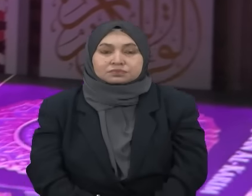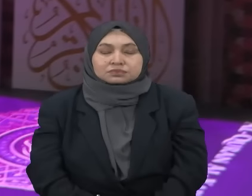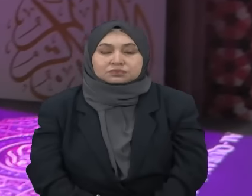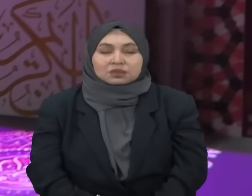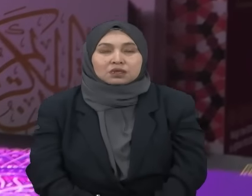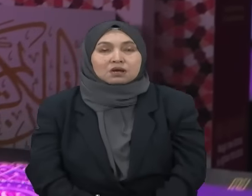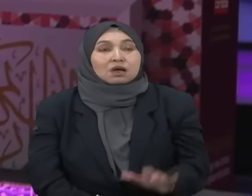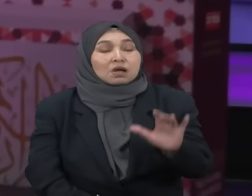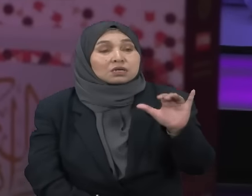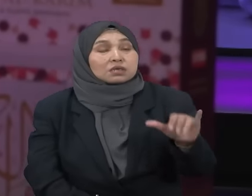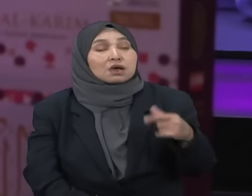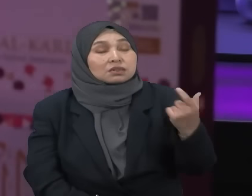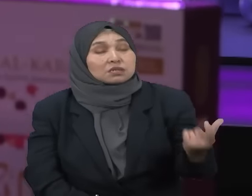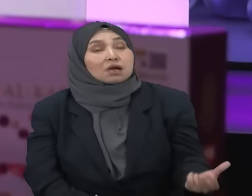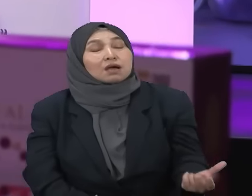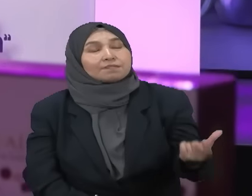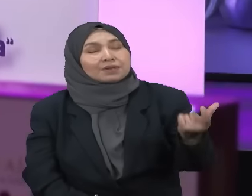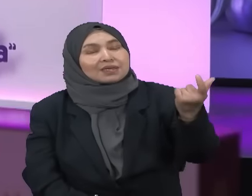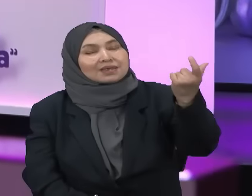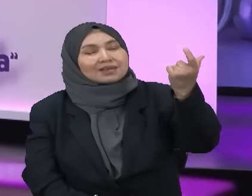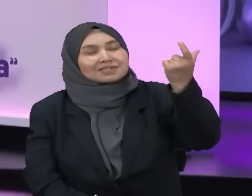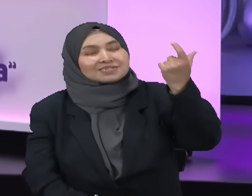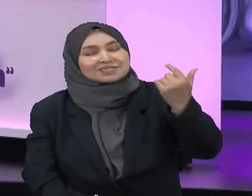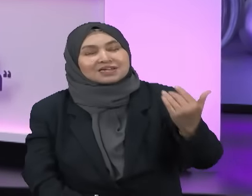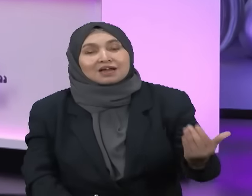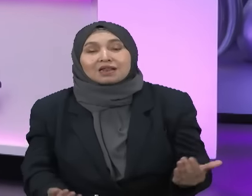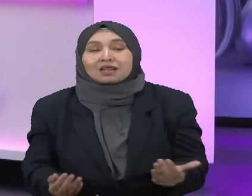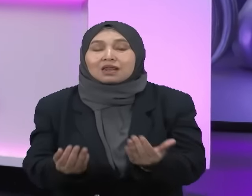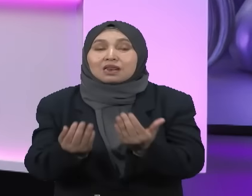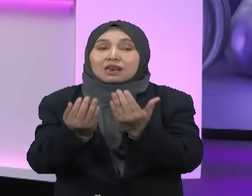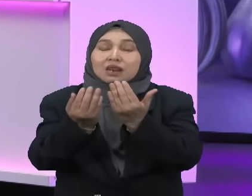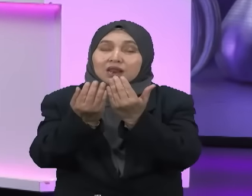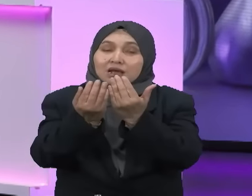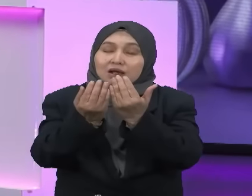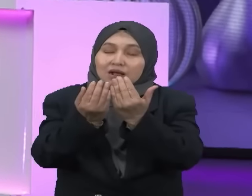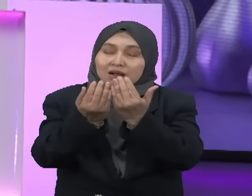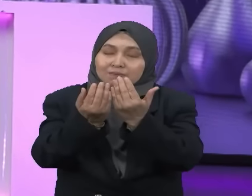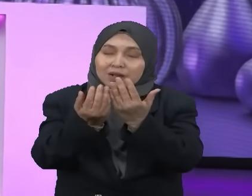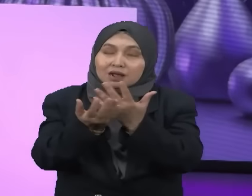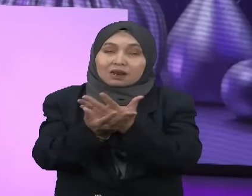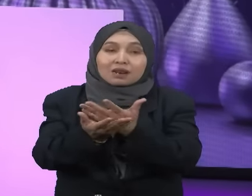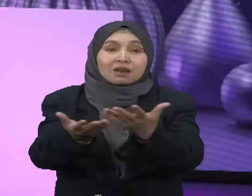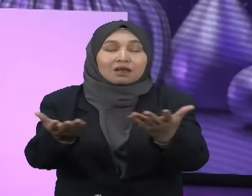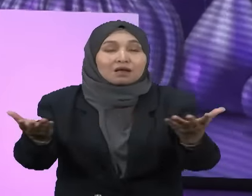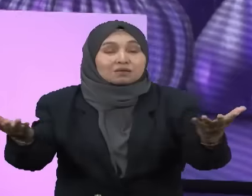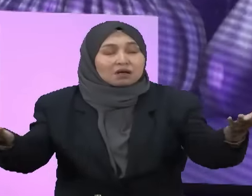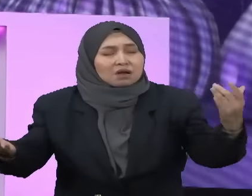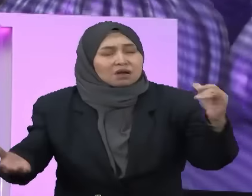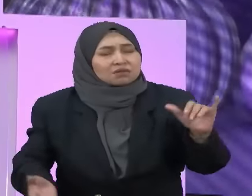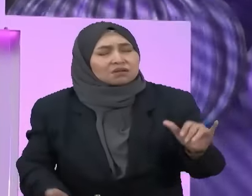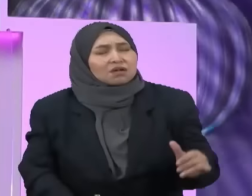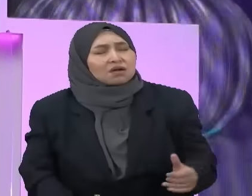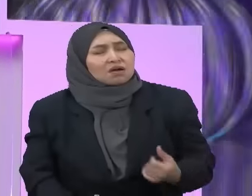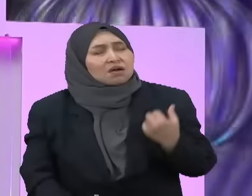Ya Nabi salam alaika, ya